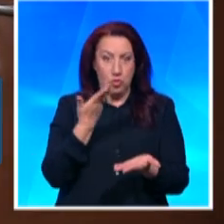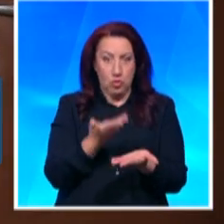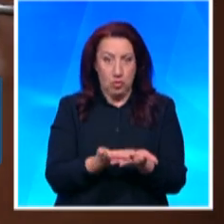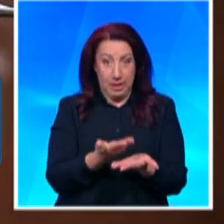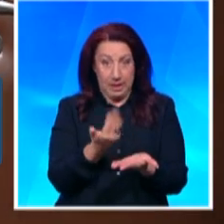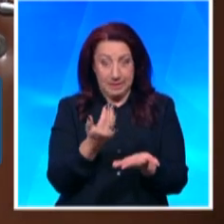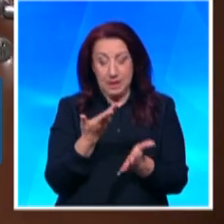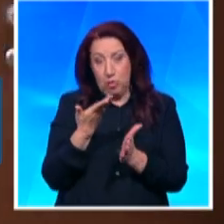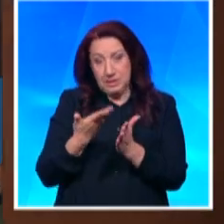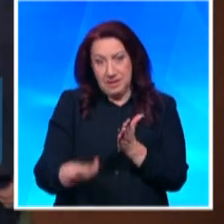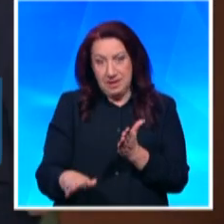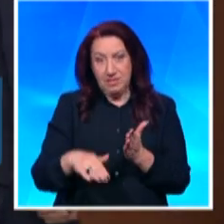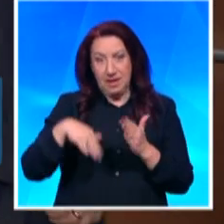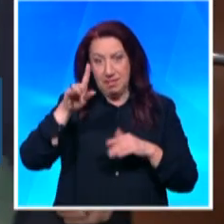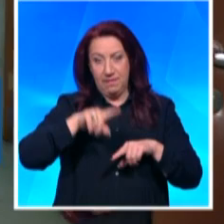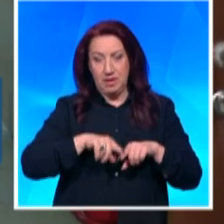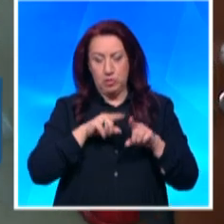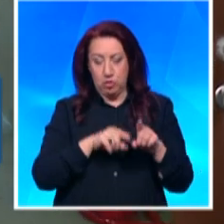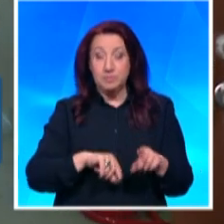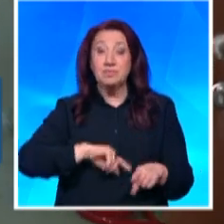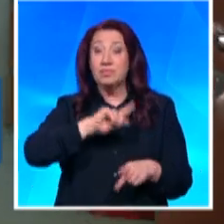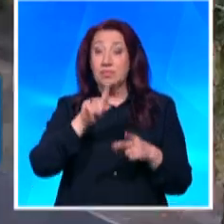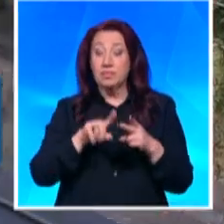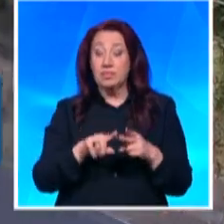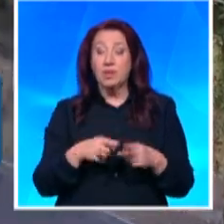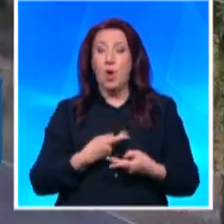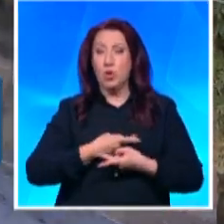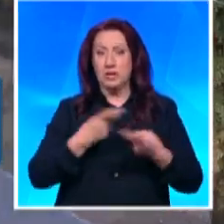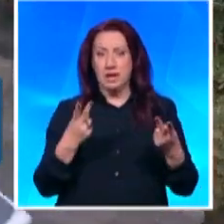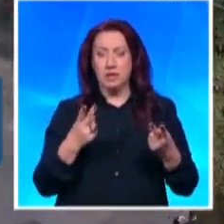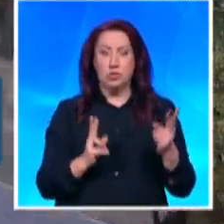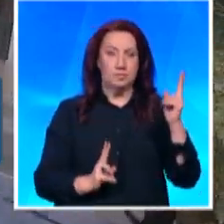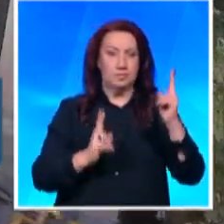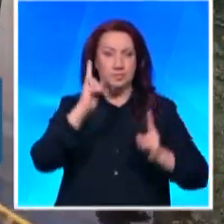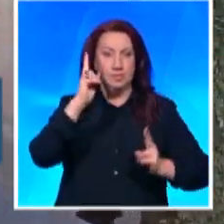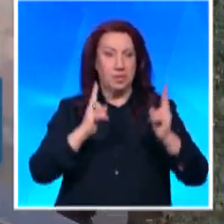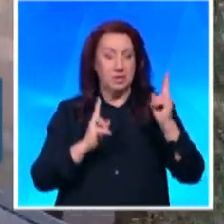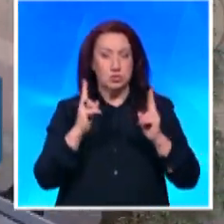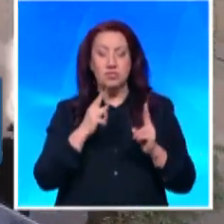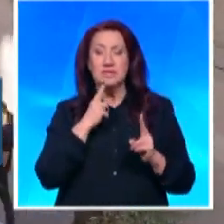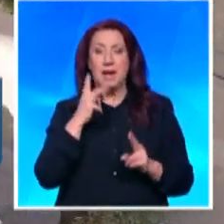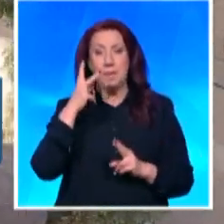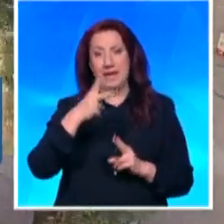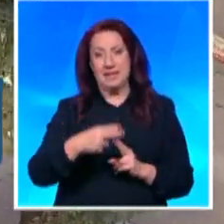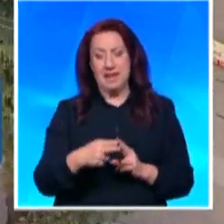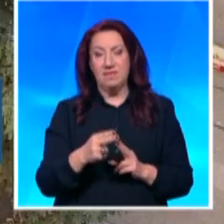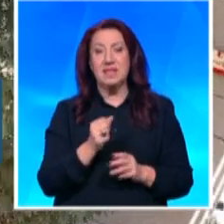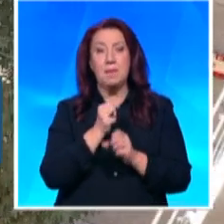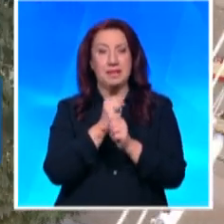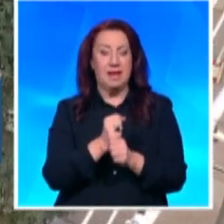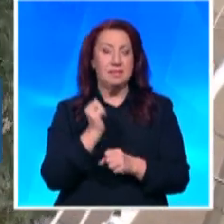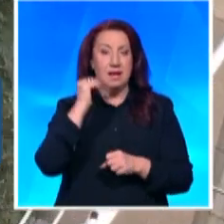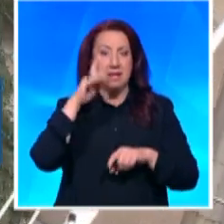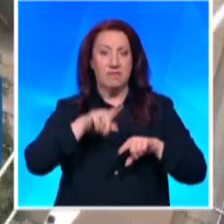открито заседание на магистратите. Те са тези, които взимат решение за прекратяване на мандата на главния прокурор. Днес пред